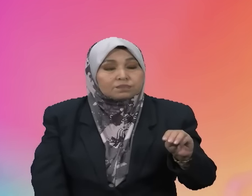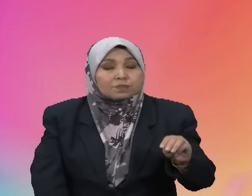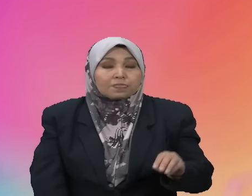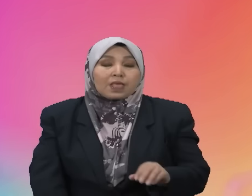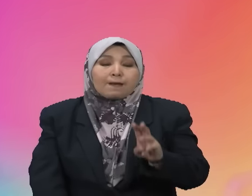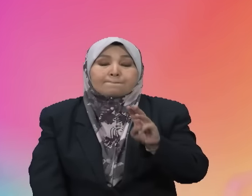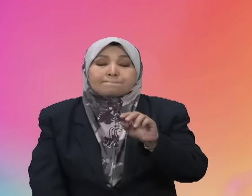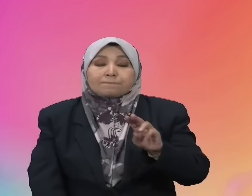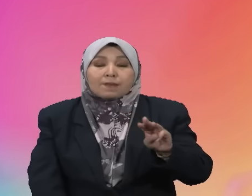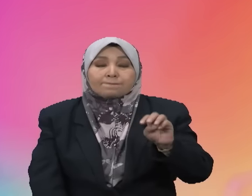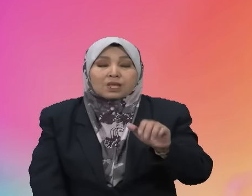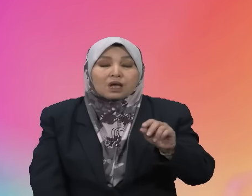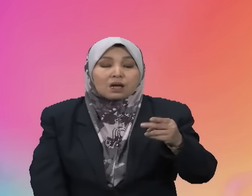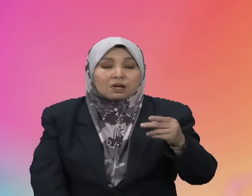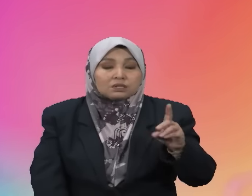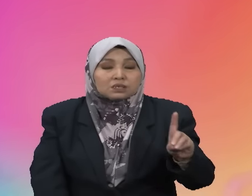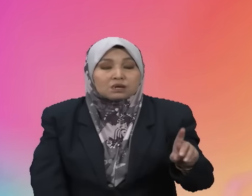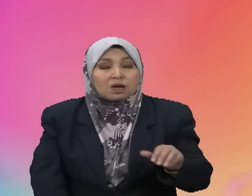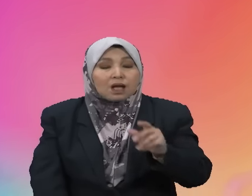لِأَكْثَرِهِمْ. مِنْ عَهْدٍ.